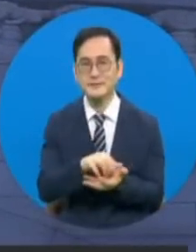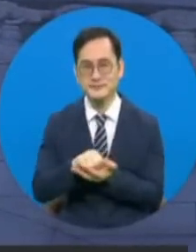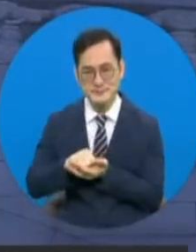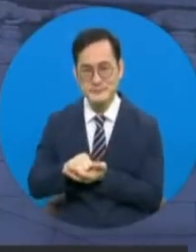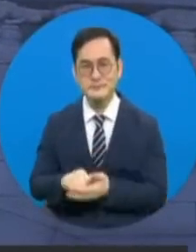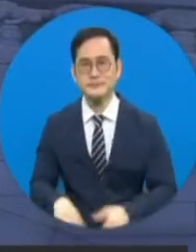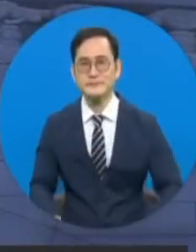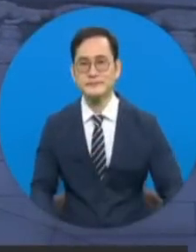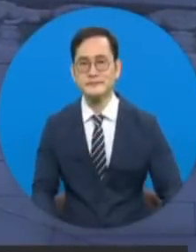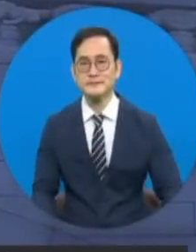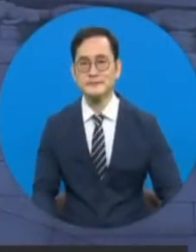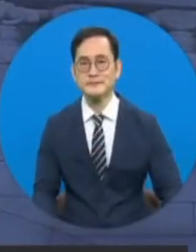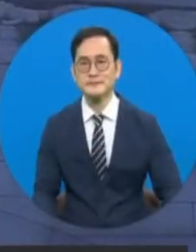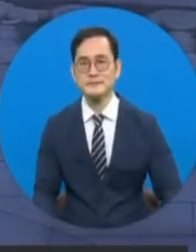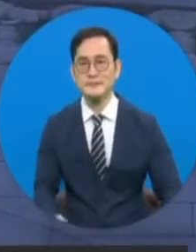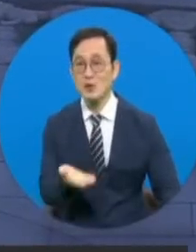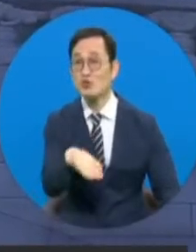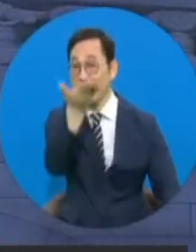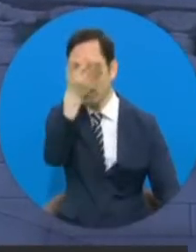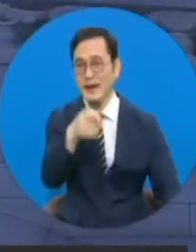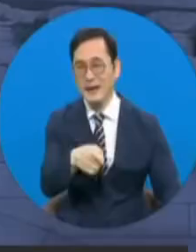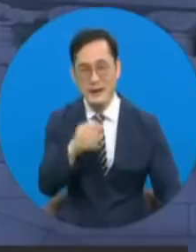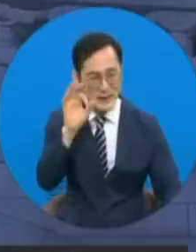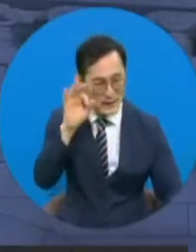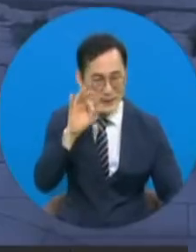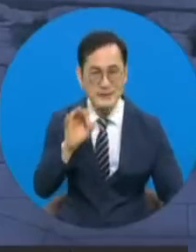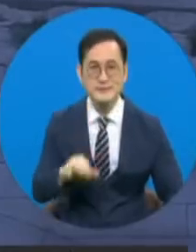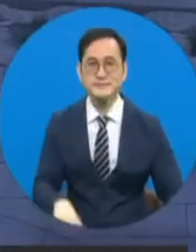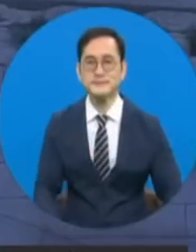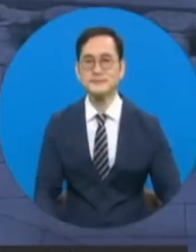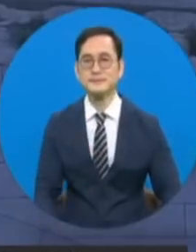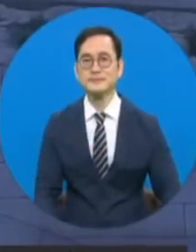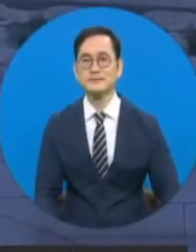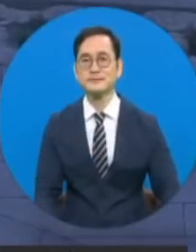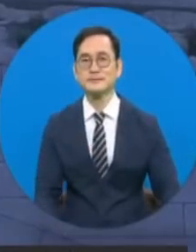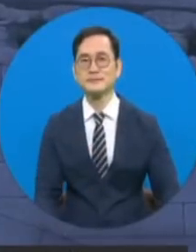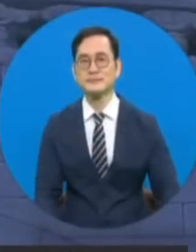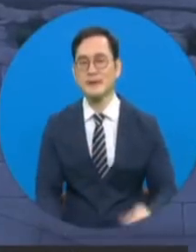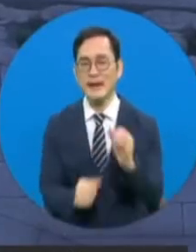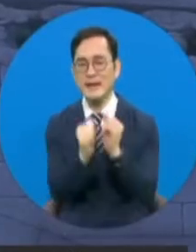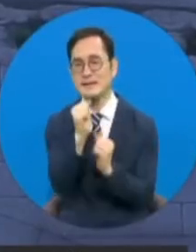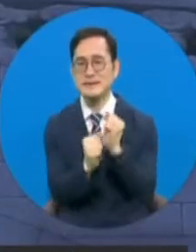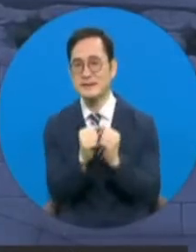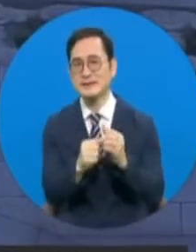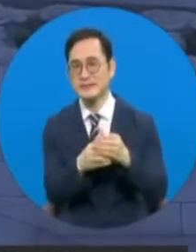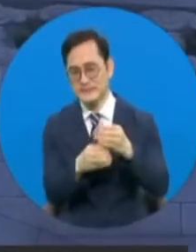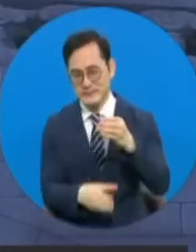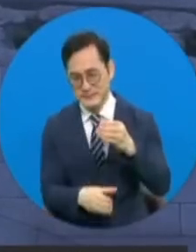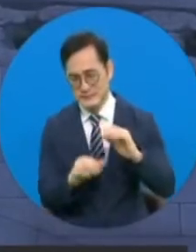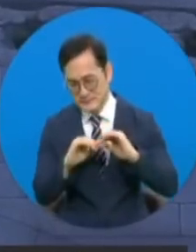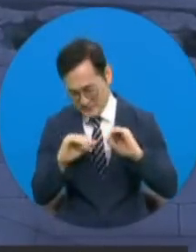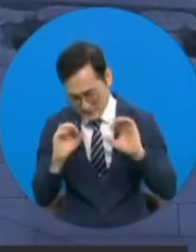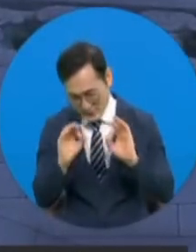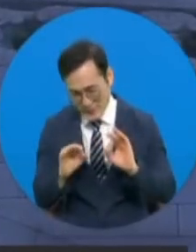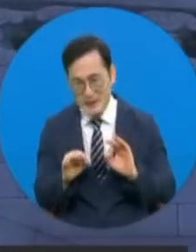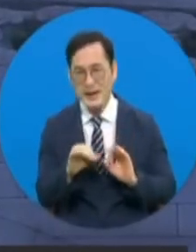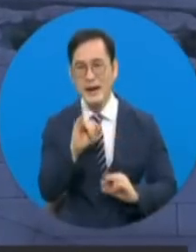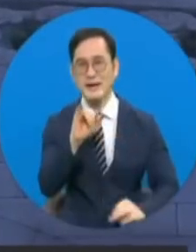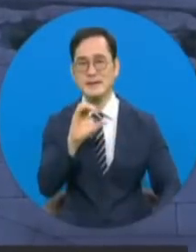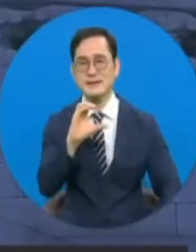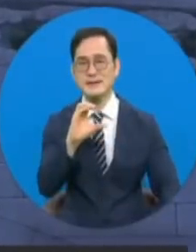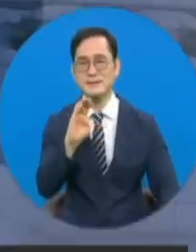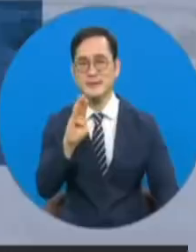보입니다 엔진 부품을 좀 분석을 해봤는데 이게 ICBM 부품과 동일했다는 분석도